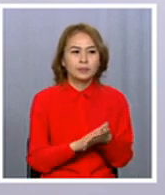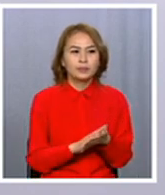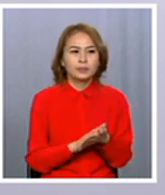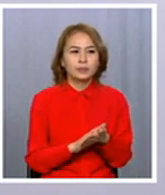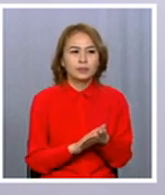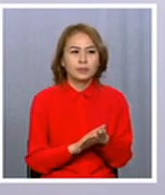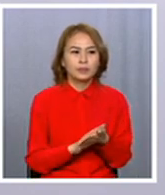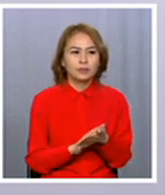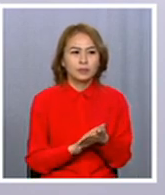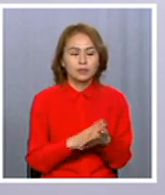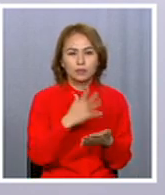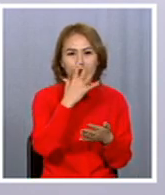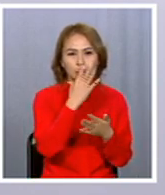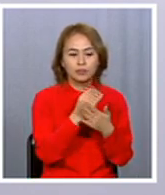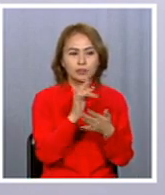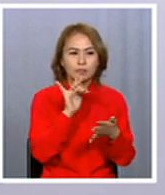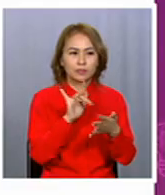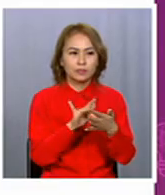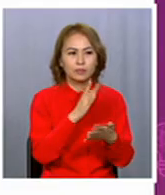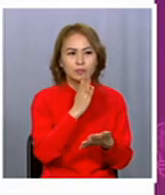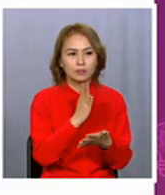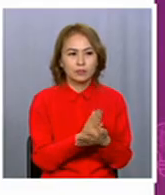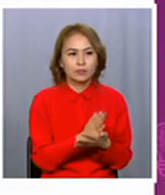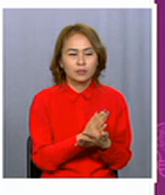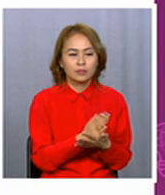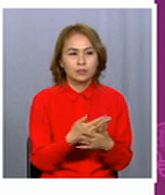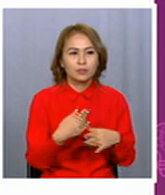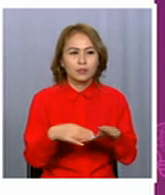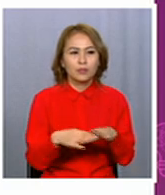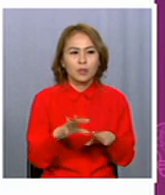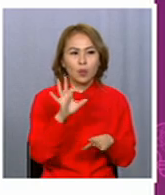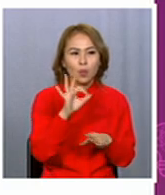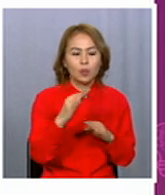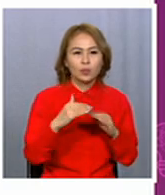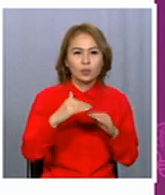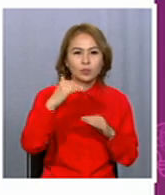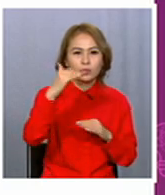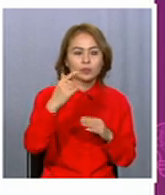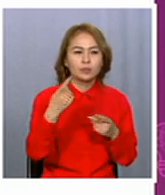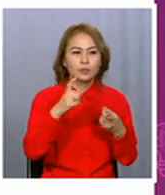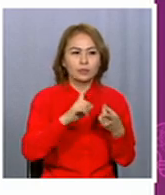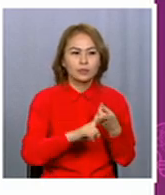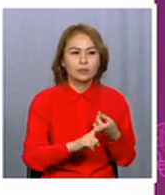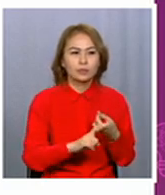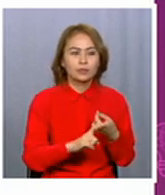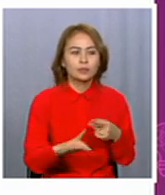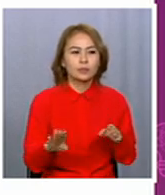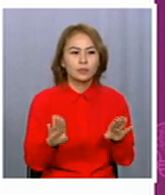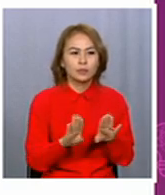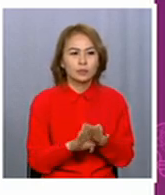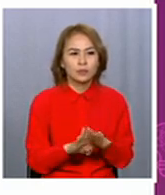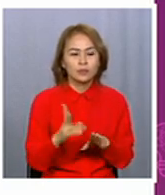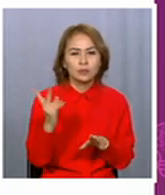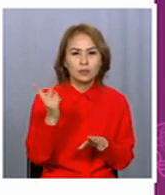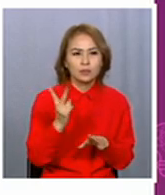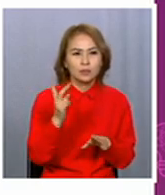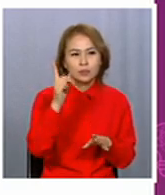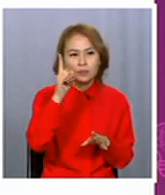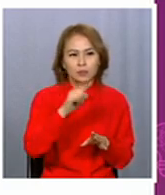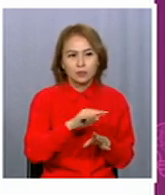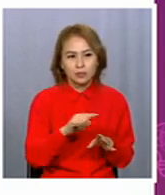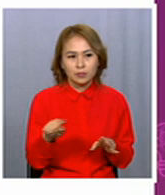транспортирдің өзінің центрі болады. Сол центрді мына О төбесіне әкеліп сәйкестендіреміз. Және екінші қадам бойынша,